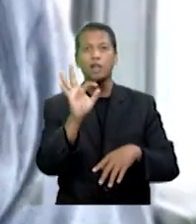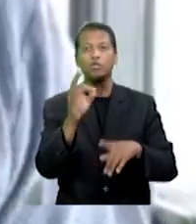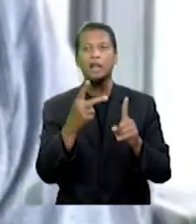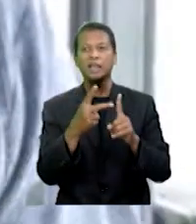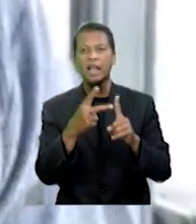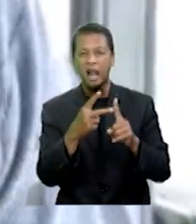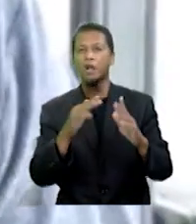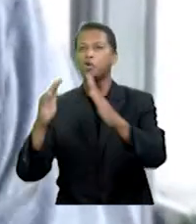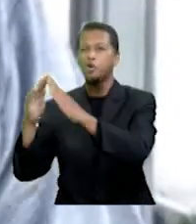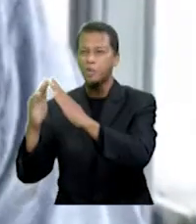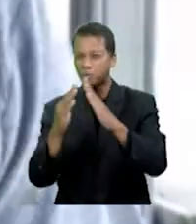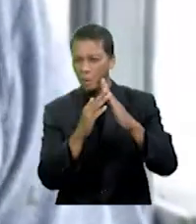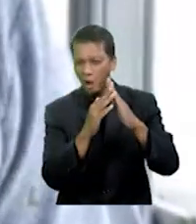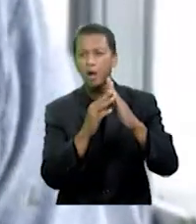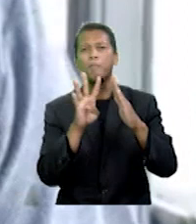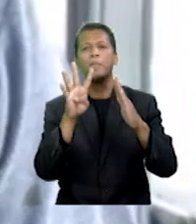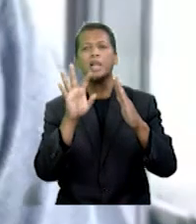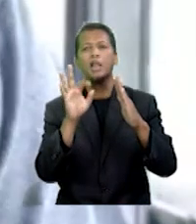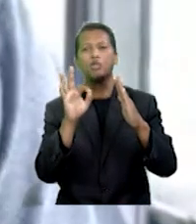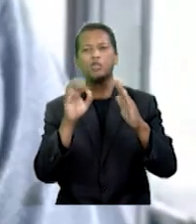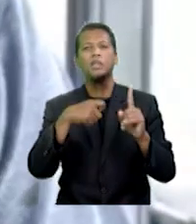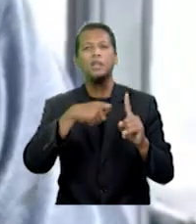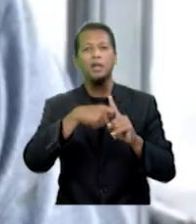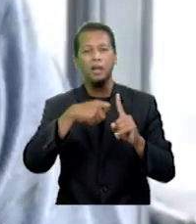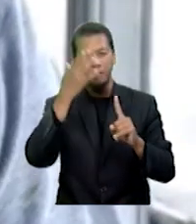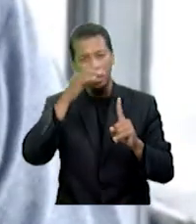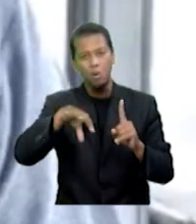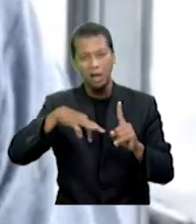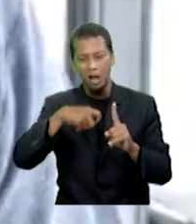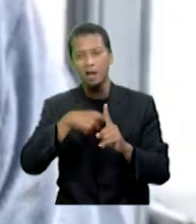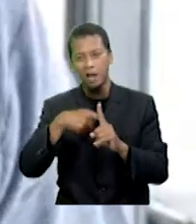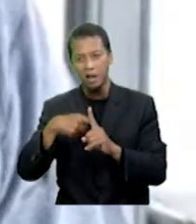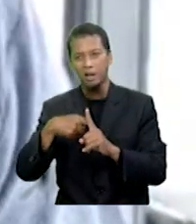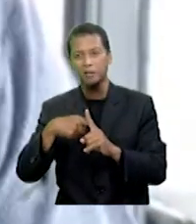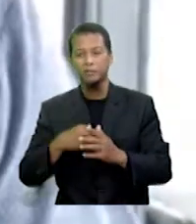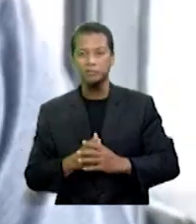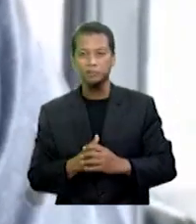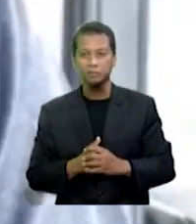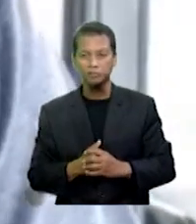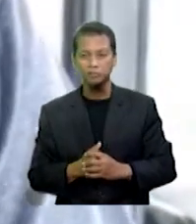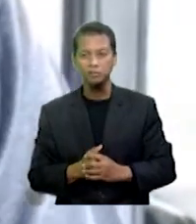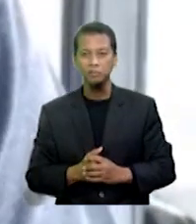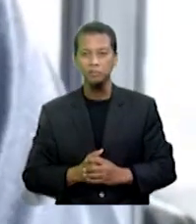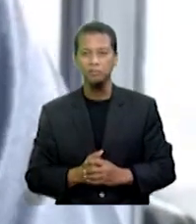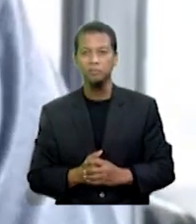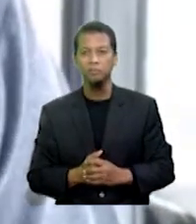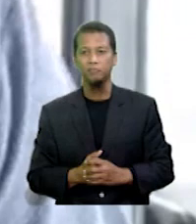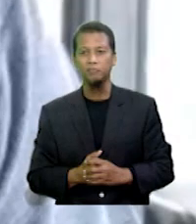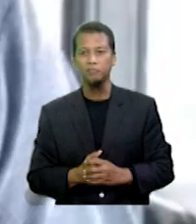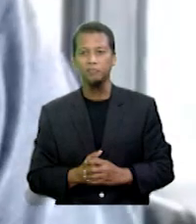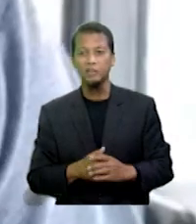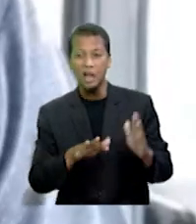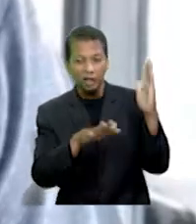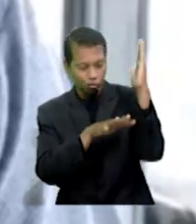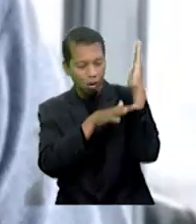Untuk rumah. Sampai saat ini gimana kondisinya? Sampai saat ini yang sebagian sudah mulai tidak terendam, yang sebagian lagi